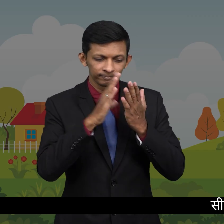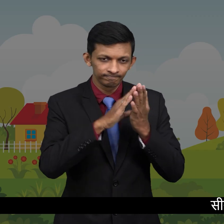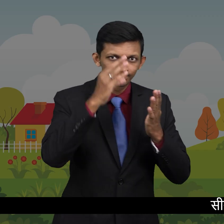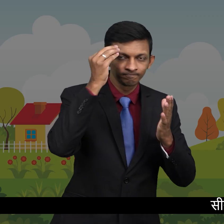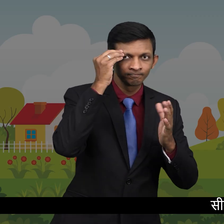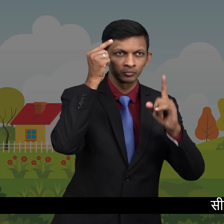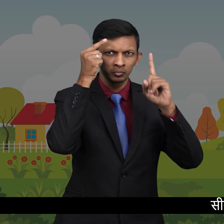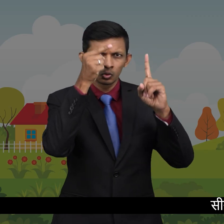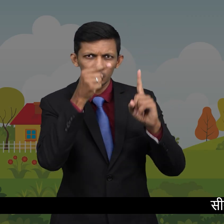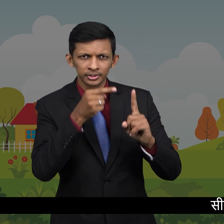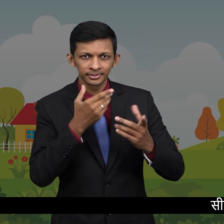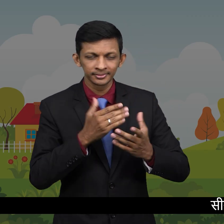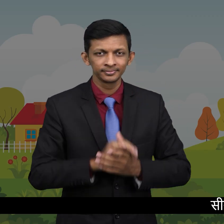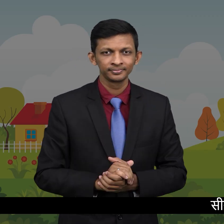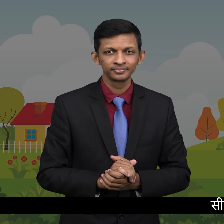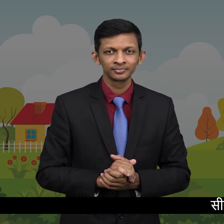सीखने के परिणाम।